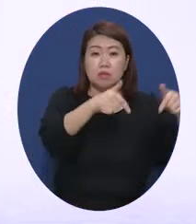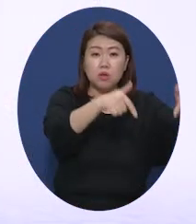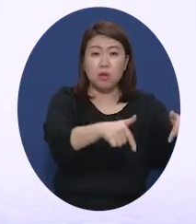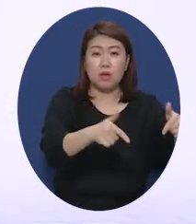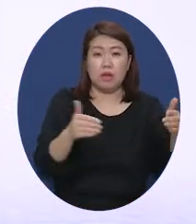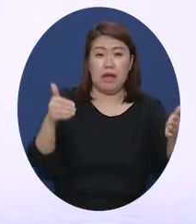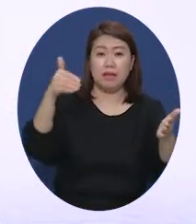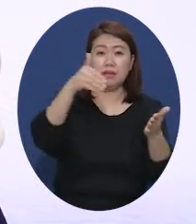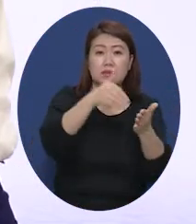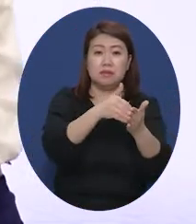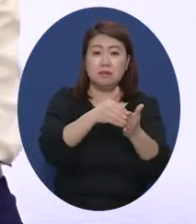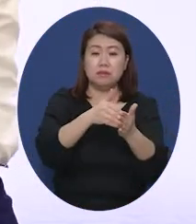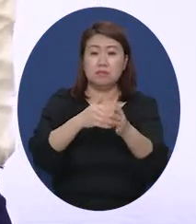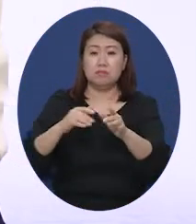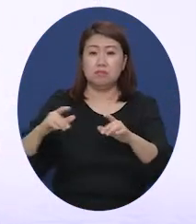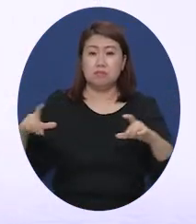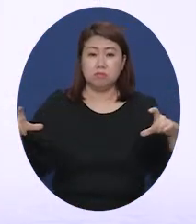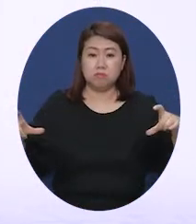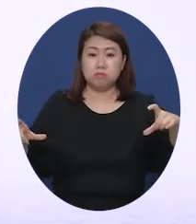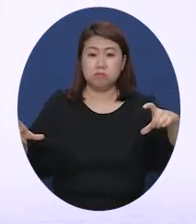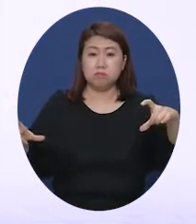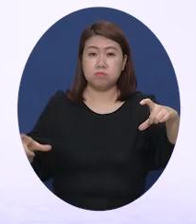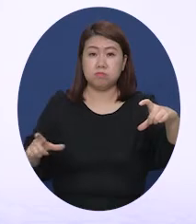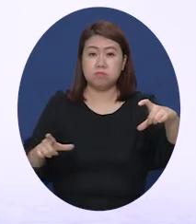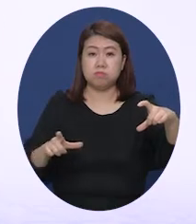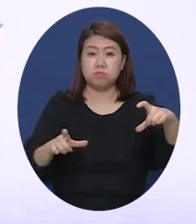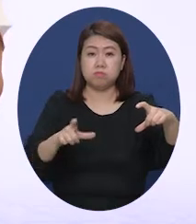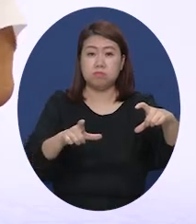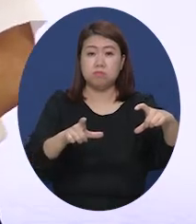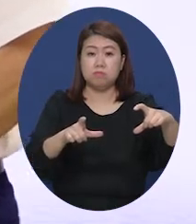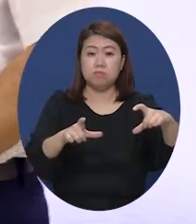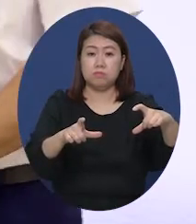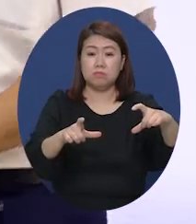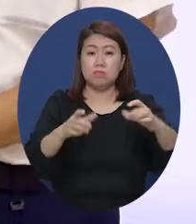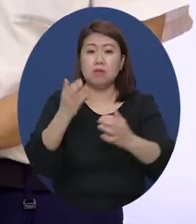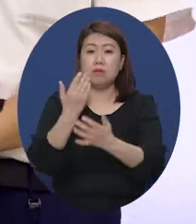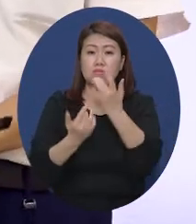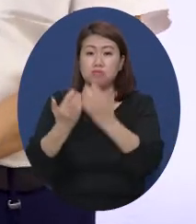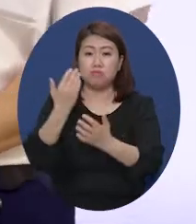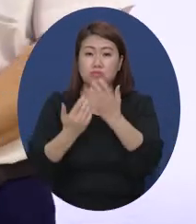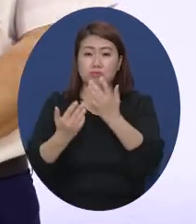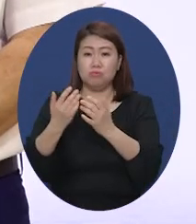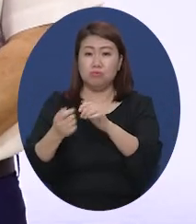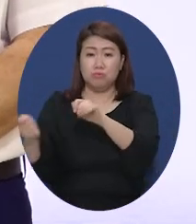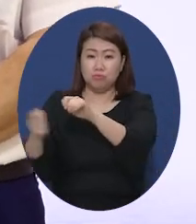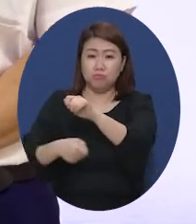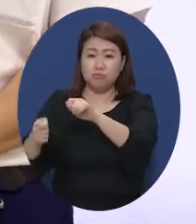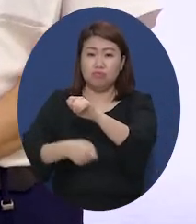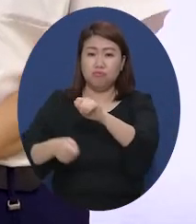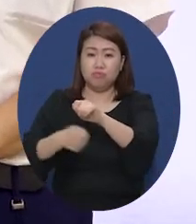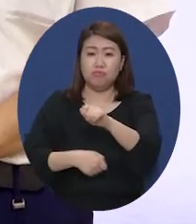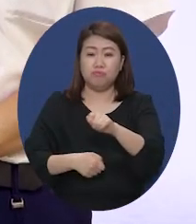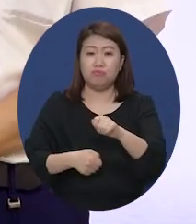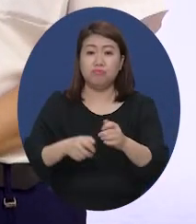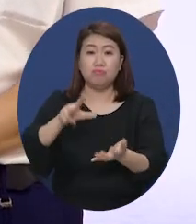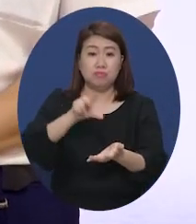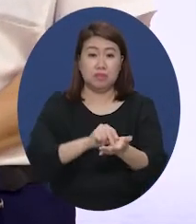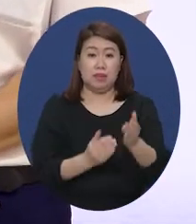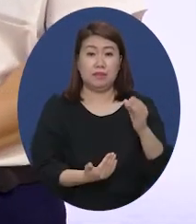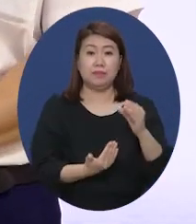있는 서부까지 전반적으로 해서 계속 아마존 중심으로 벌목이 이루어지고 산불이 발생한다는 뜻입니다.